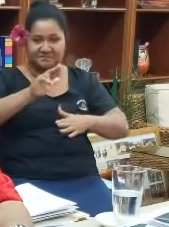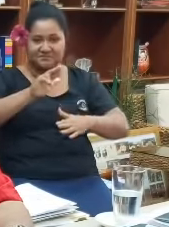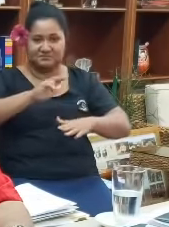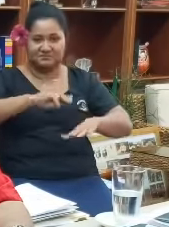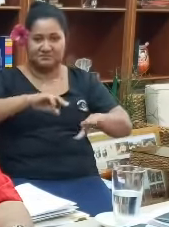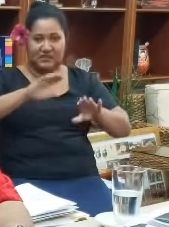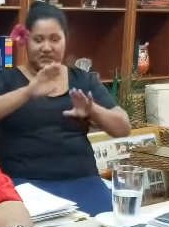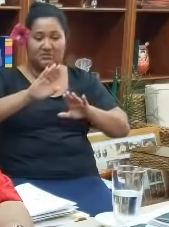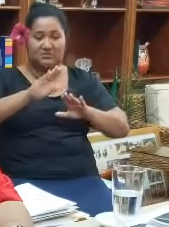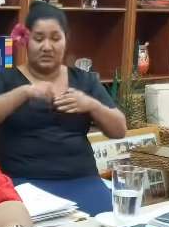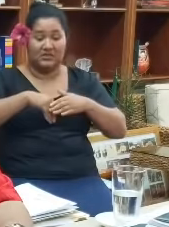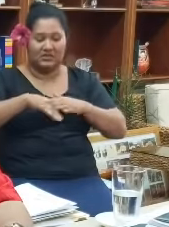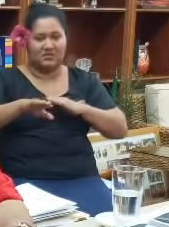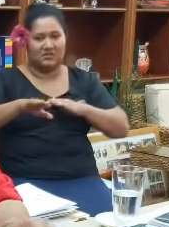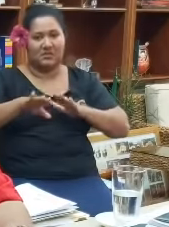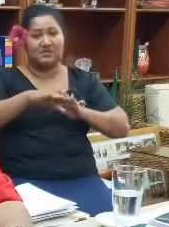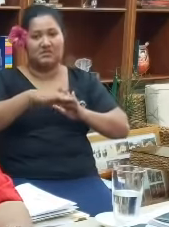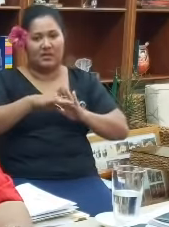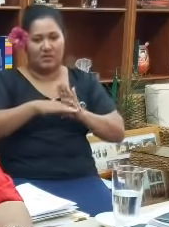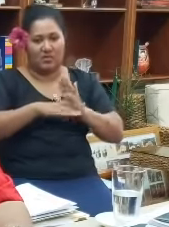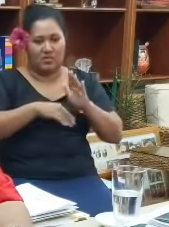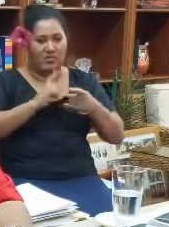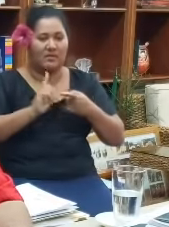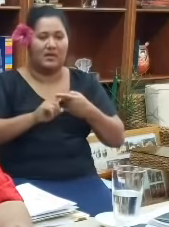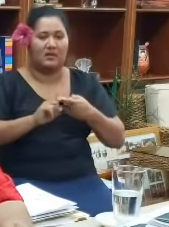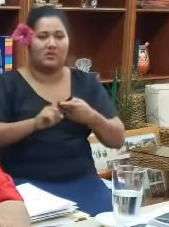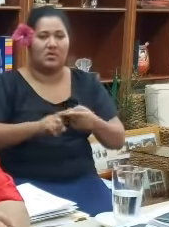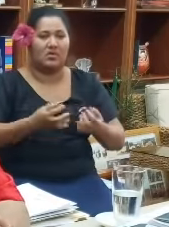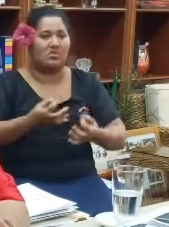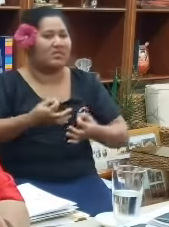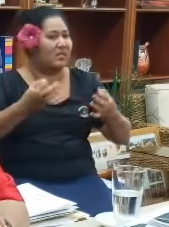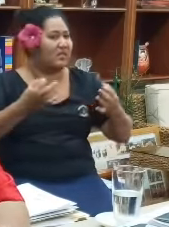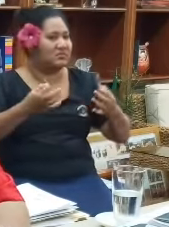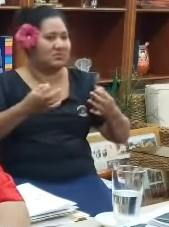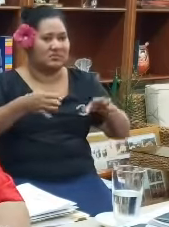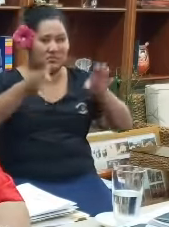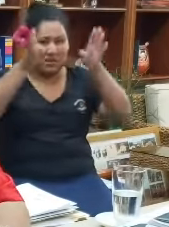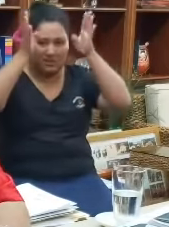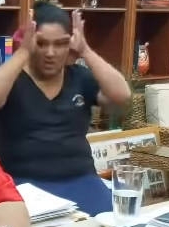malo ya no fa nga solo e un mal segna le al malo